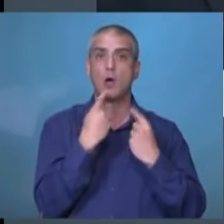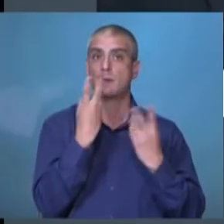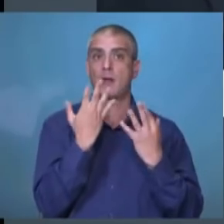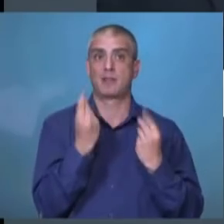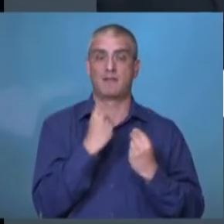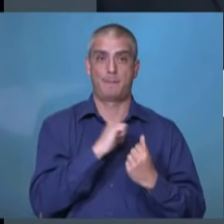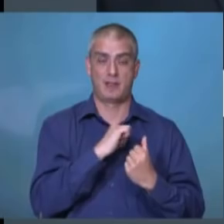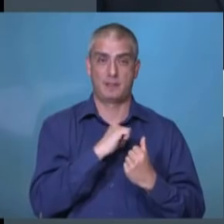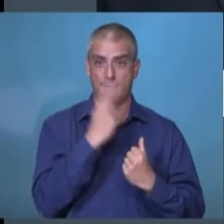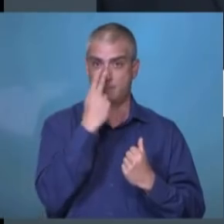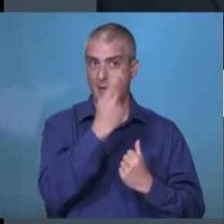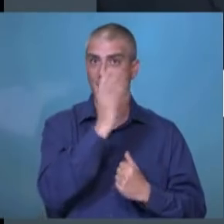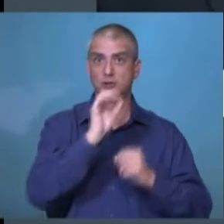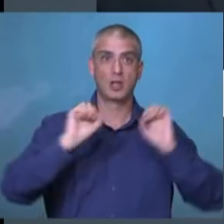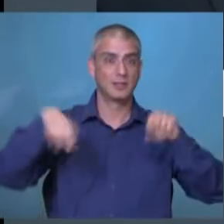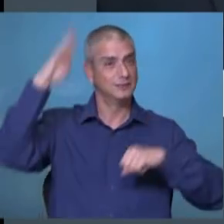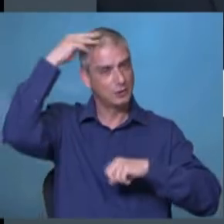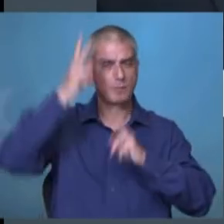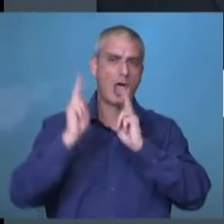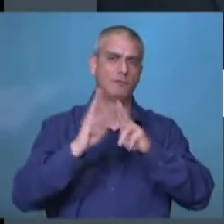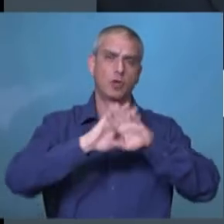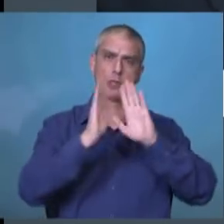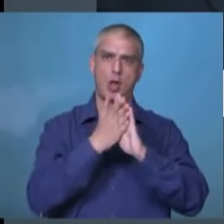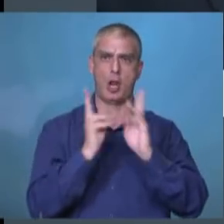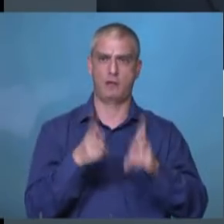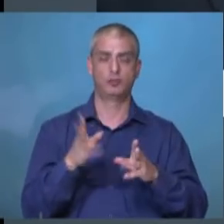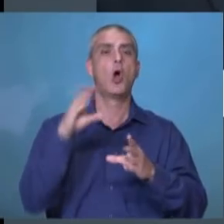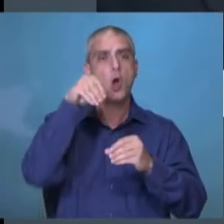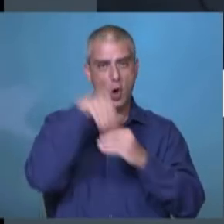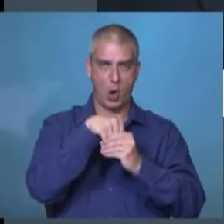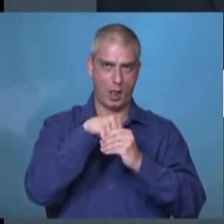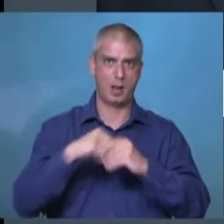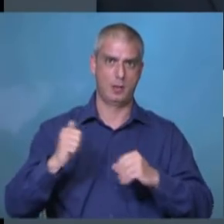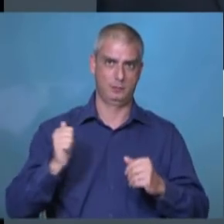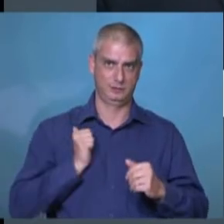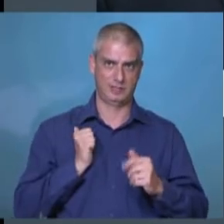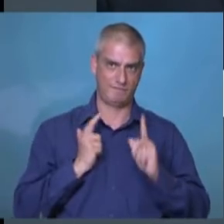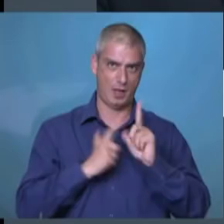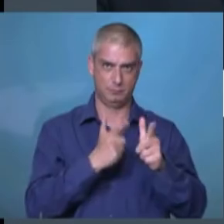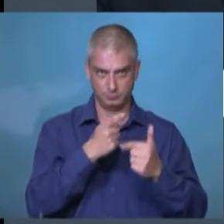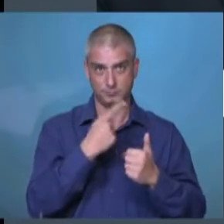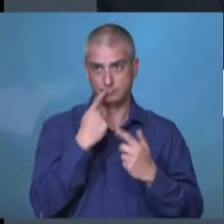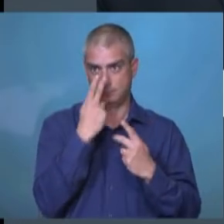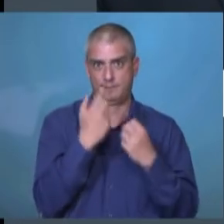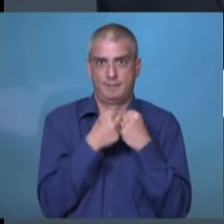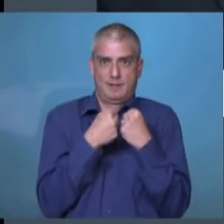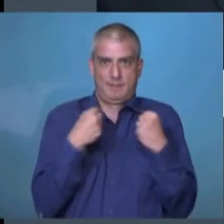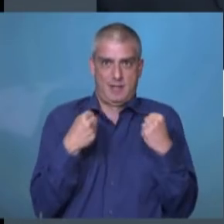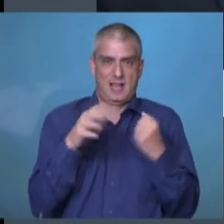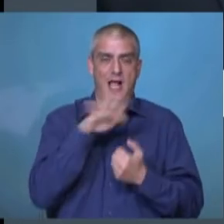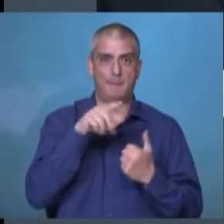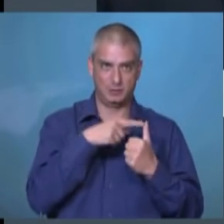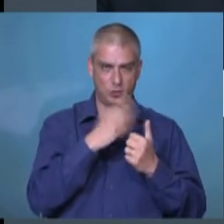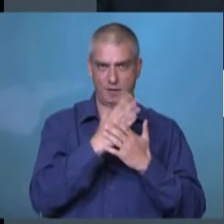אומרים, מבחינתו של הנשיא טראמפ, כל האופציות על השולחן מול איראן, כולל אופציה צבאית, מה שמרמז אולי על המתיחות הגוברת באזור, ראינו